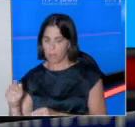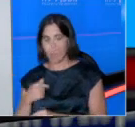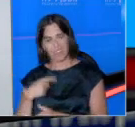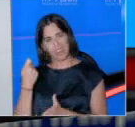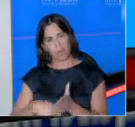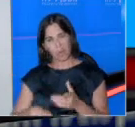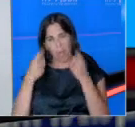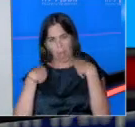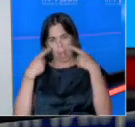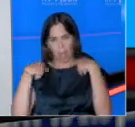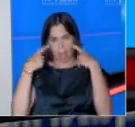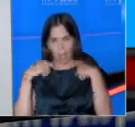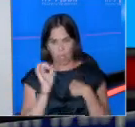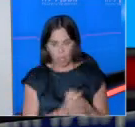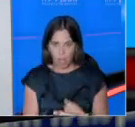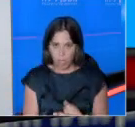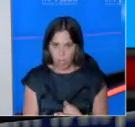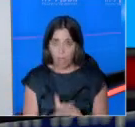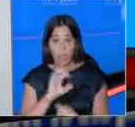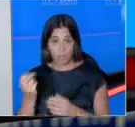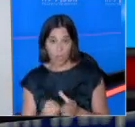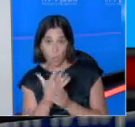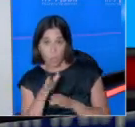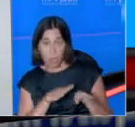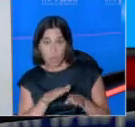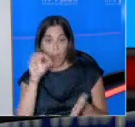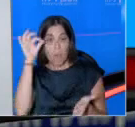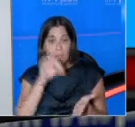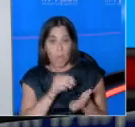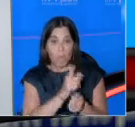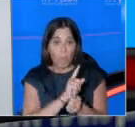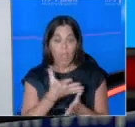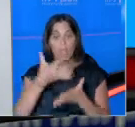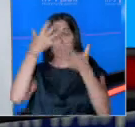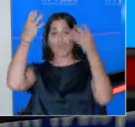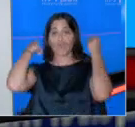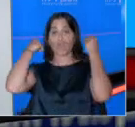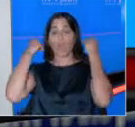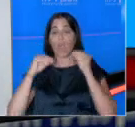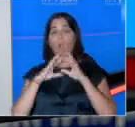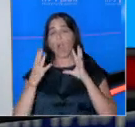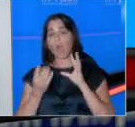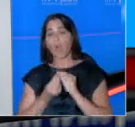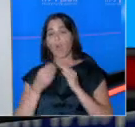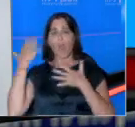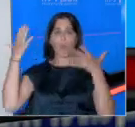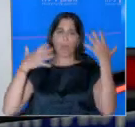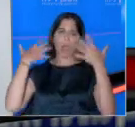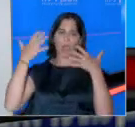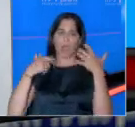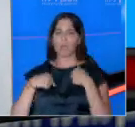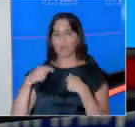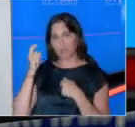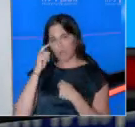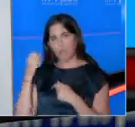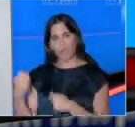קונה את הבכי והנה הזה בשום צורה. אם תקום ממשלה, באותו רגע תשכח כל המאומת אלוהים הזאת. אני מעריך שזה